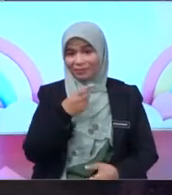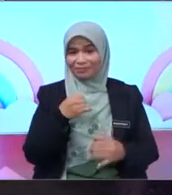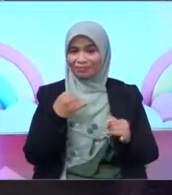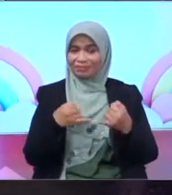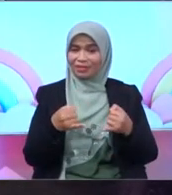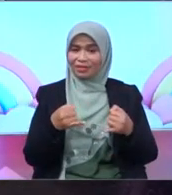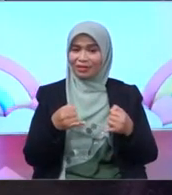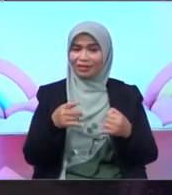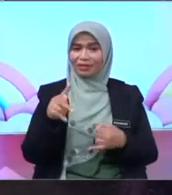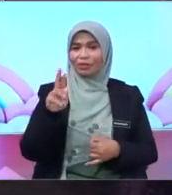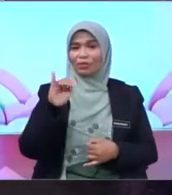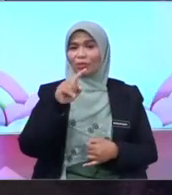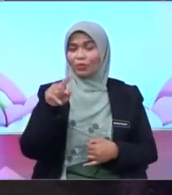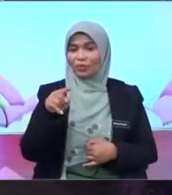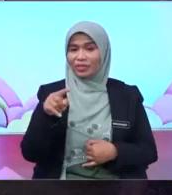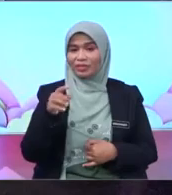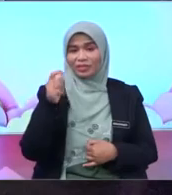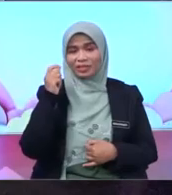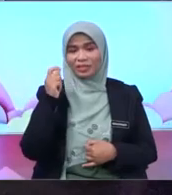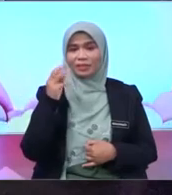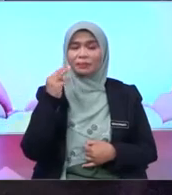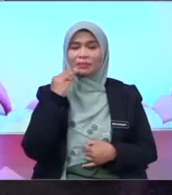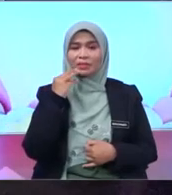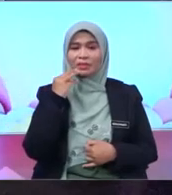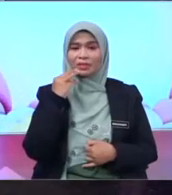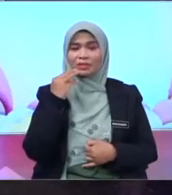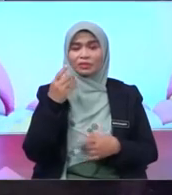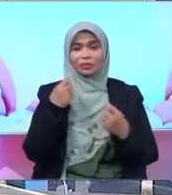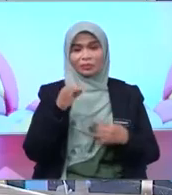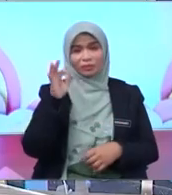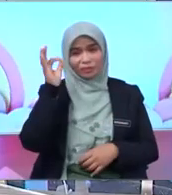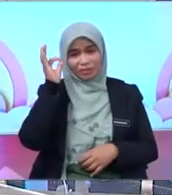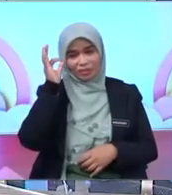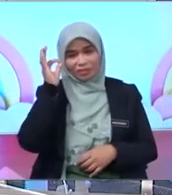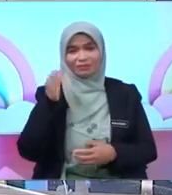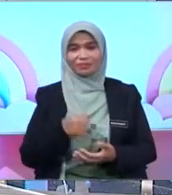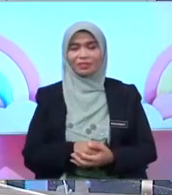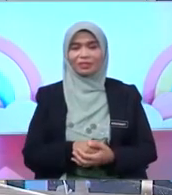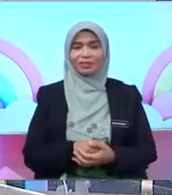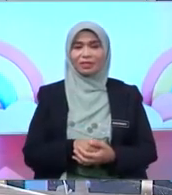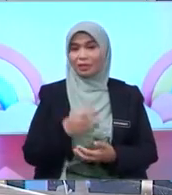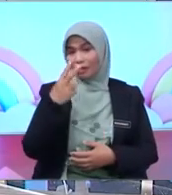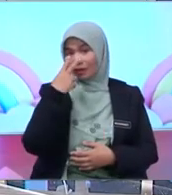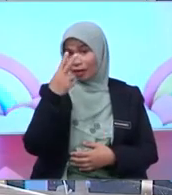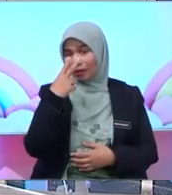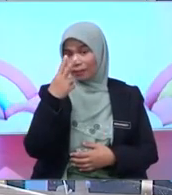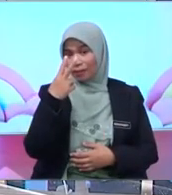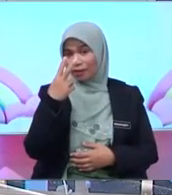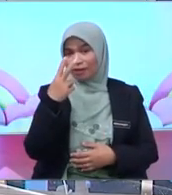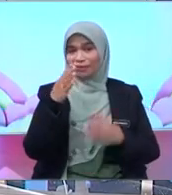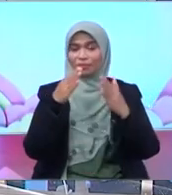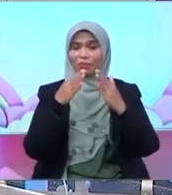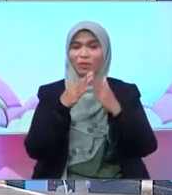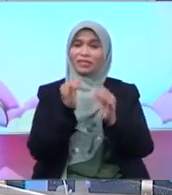tentang kuis yang penuh dengan situasi Mira Tengah cukup bayangkan Indira dalam satu situasi myrate nampak room